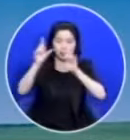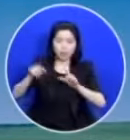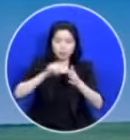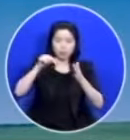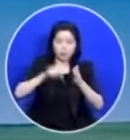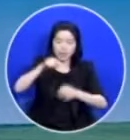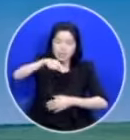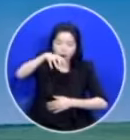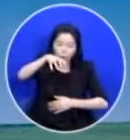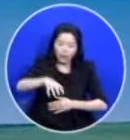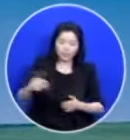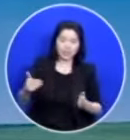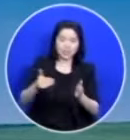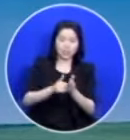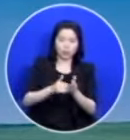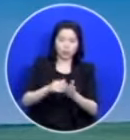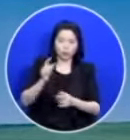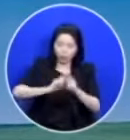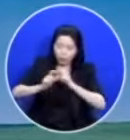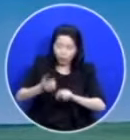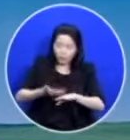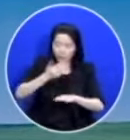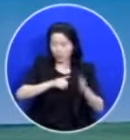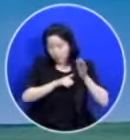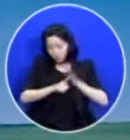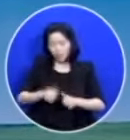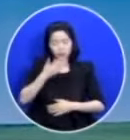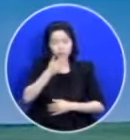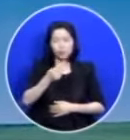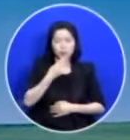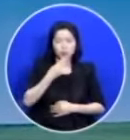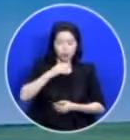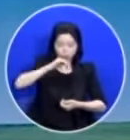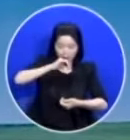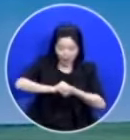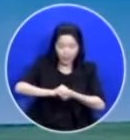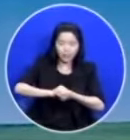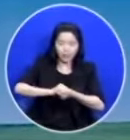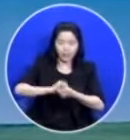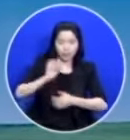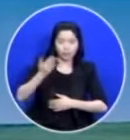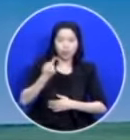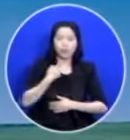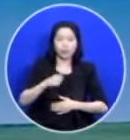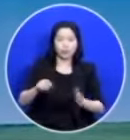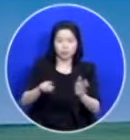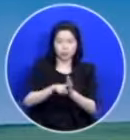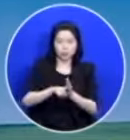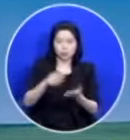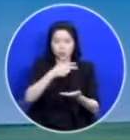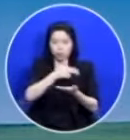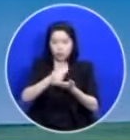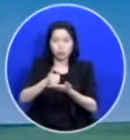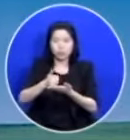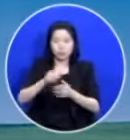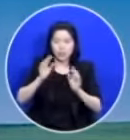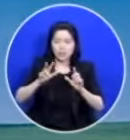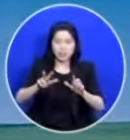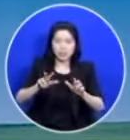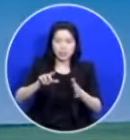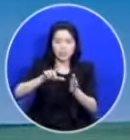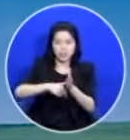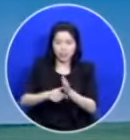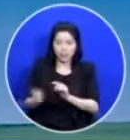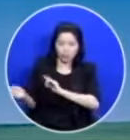여기까지라고 더 이상은 길 수 없다고 한개 지었던 우리의 믿음을 주께서이 시간 회복시켜 주실